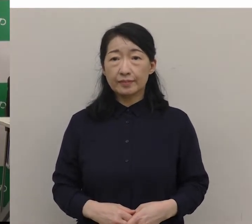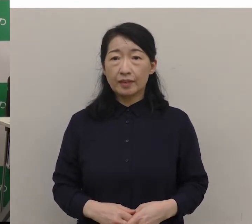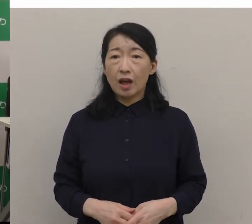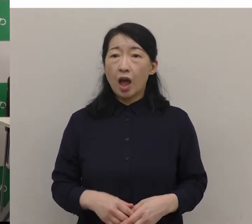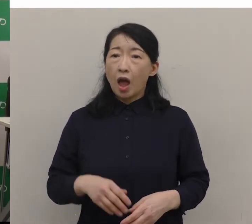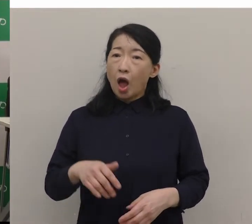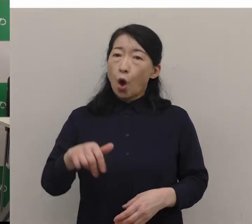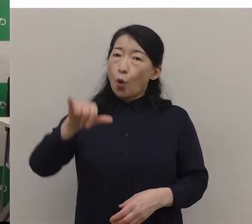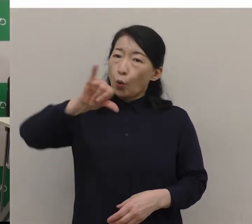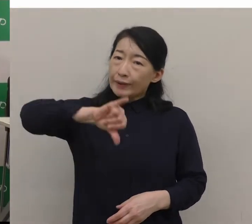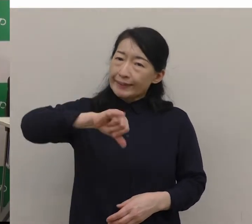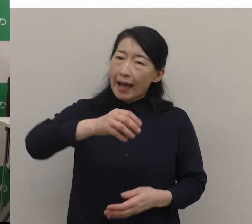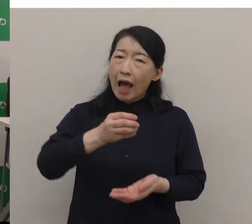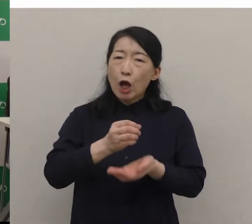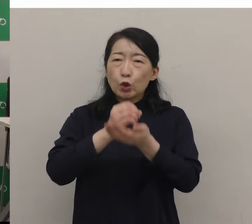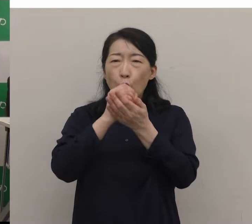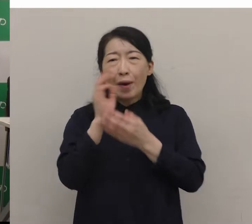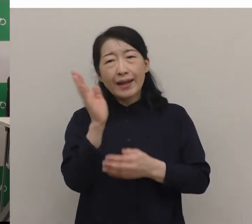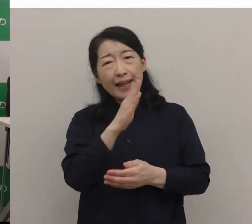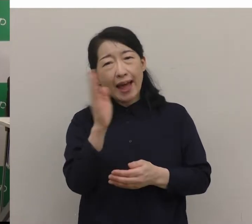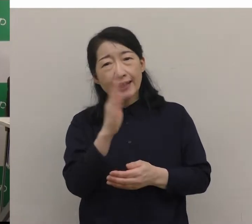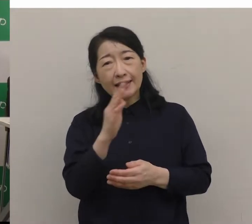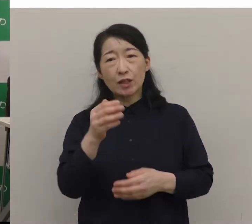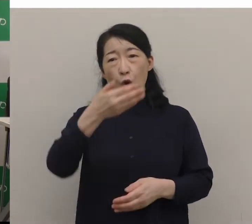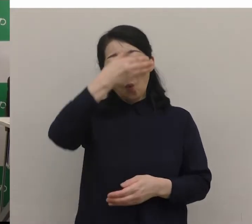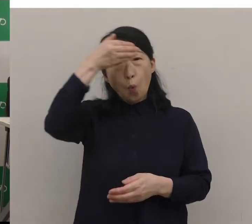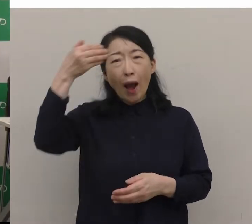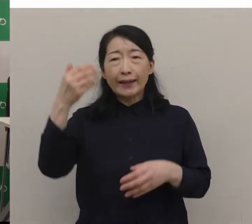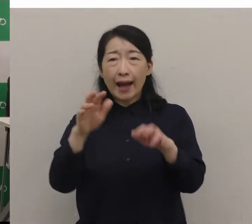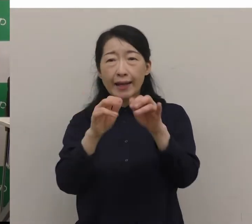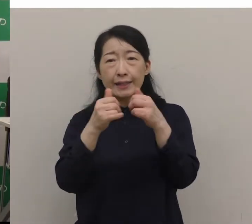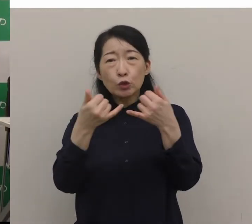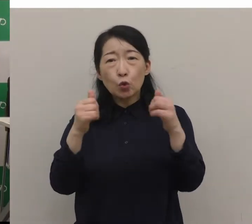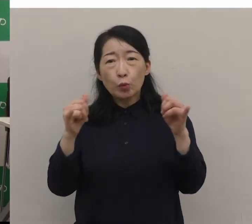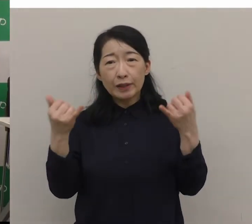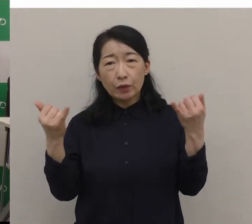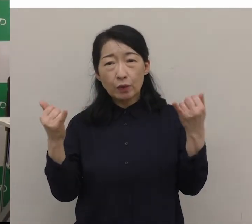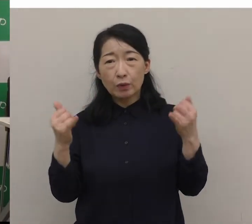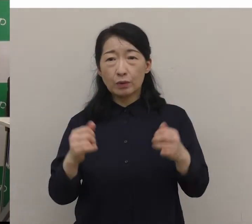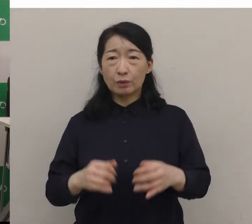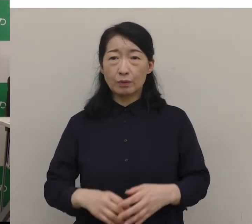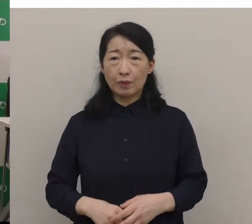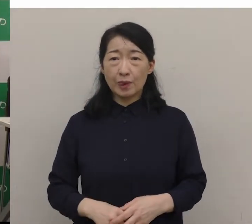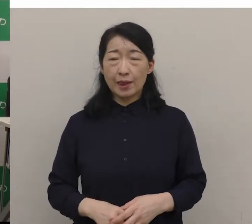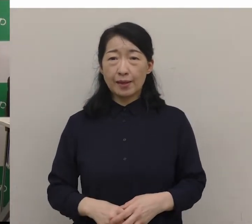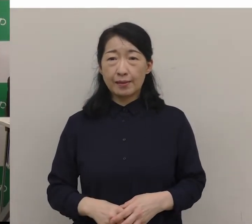お茶離れが進む、どちらかというと若い世代ですかね、